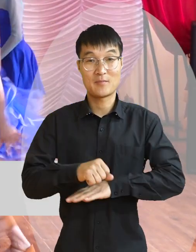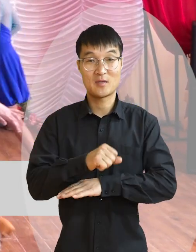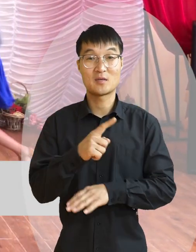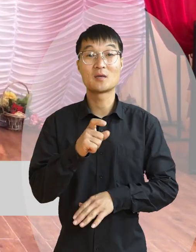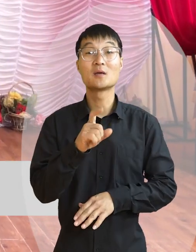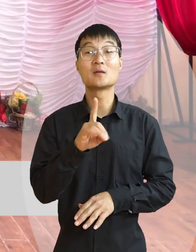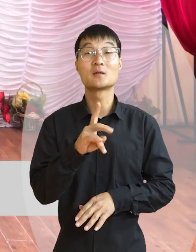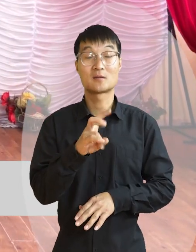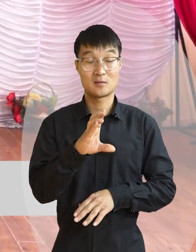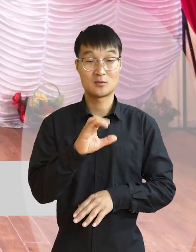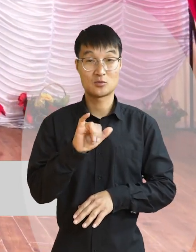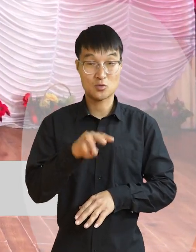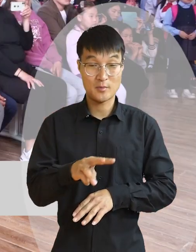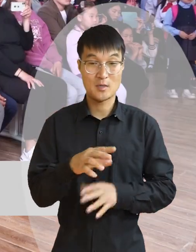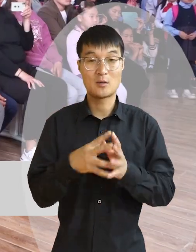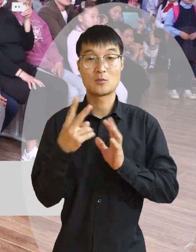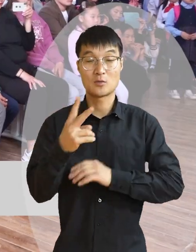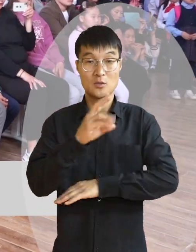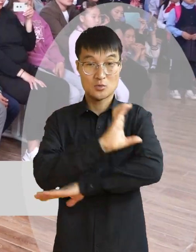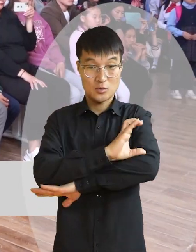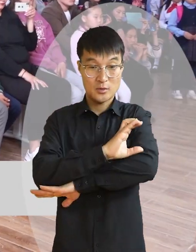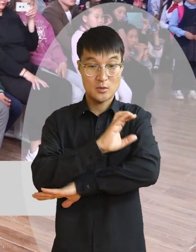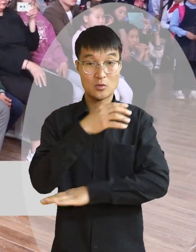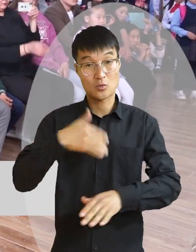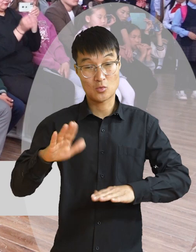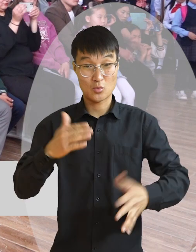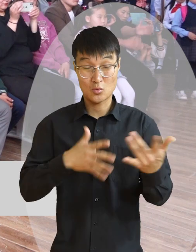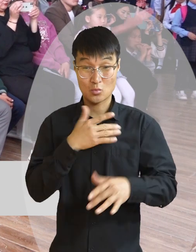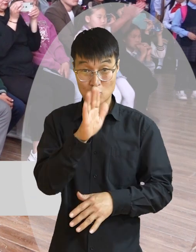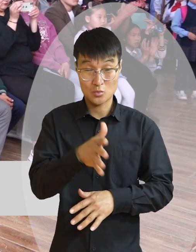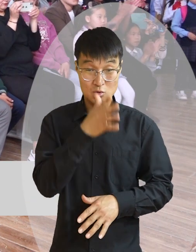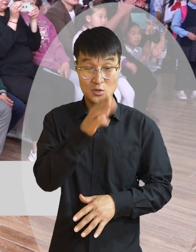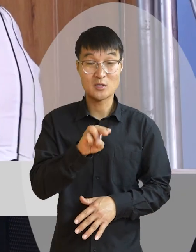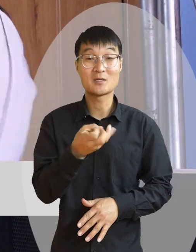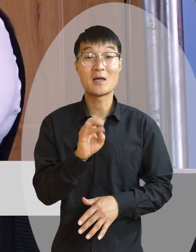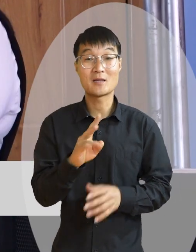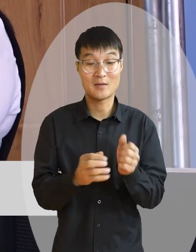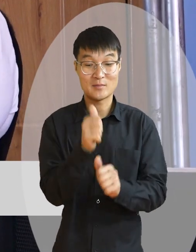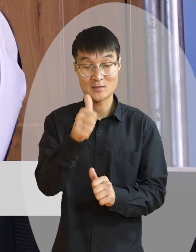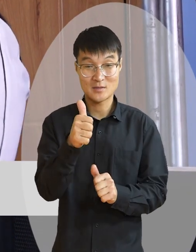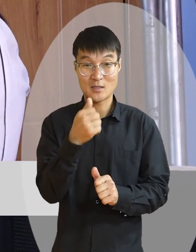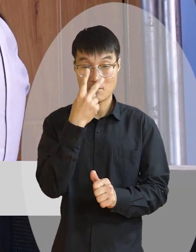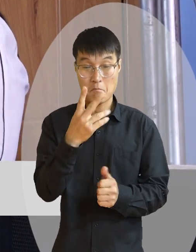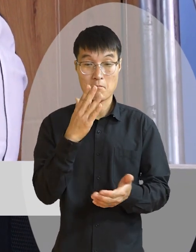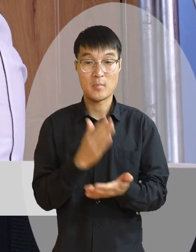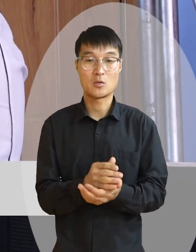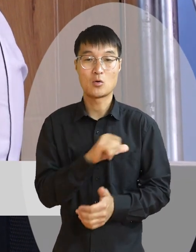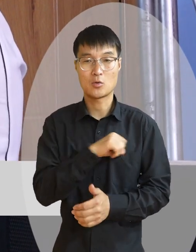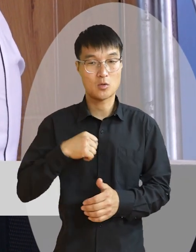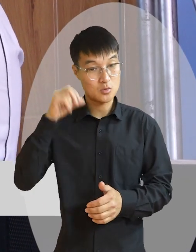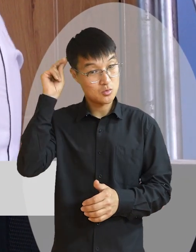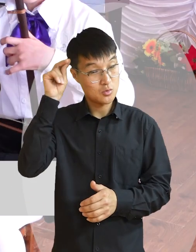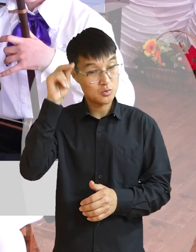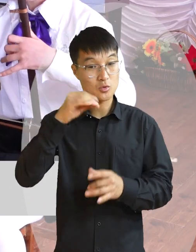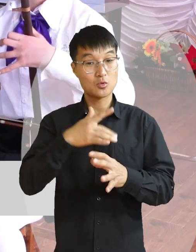2012 дугаар сургуулийн хөгжим дуу бүжгийн дугуйлангуудын тайлан амжилттай зохион байгуулагдлаа. Сурагчид өөрсдийгөө хөгжүүлж сурсан мэдсэн аялагуу